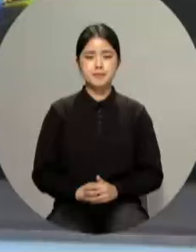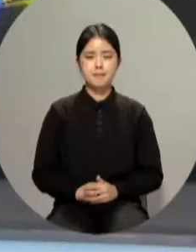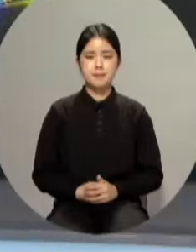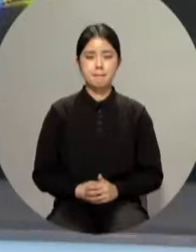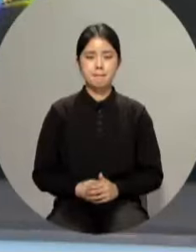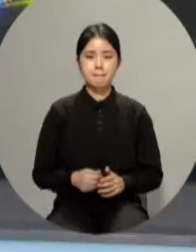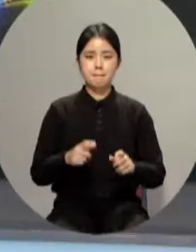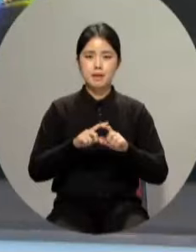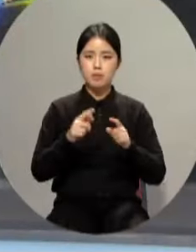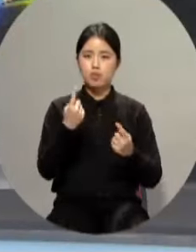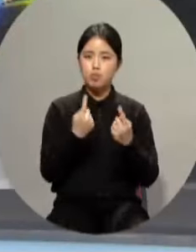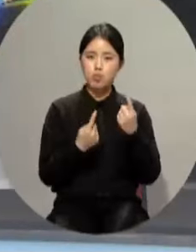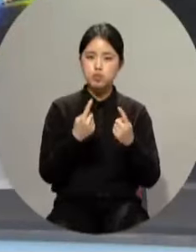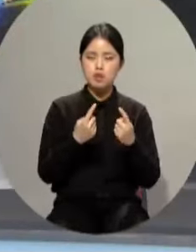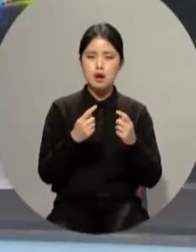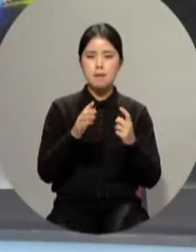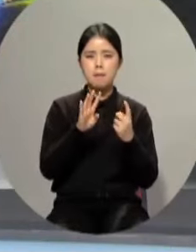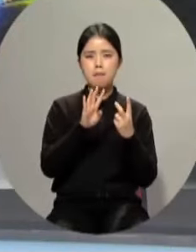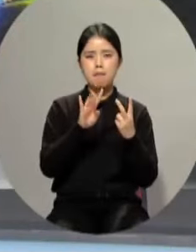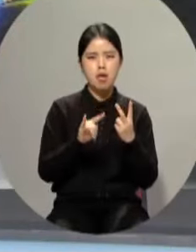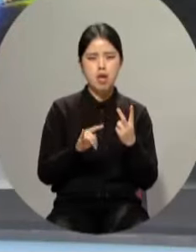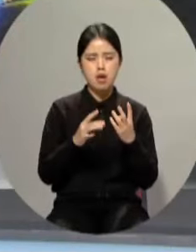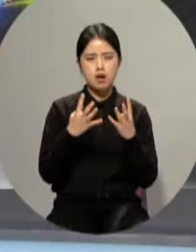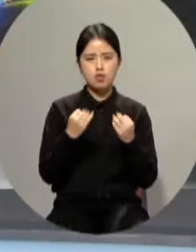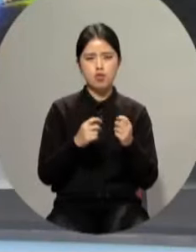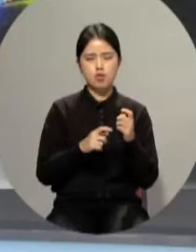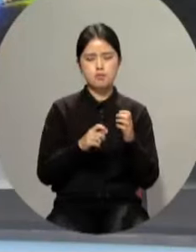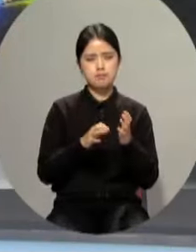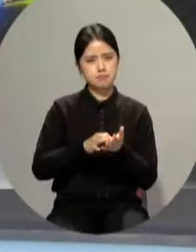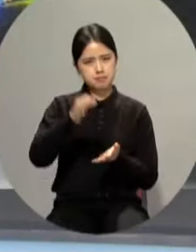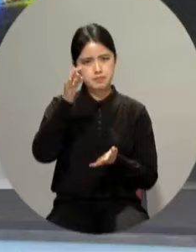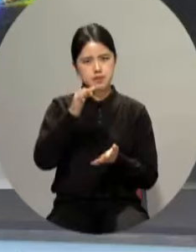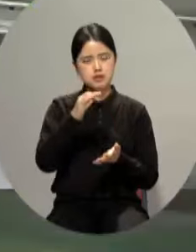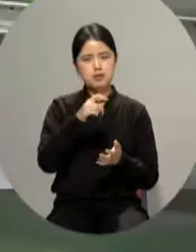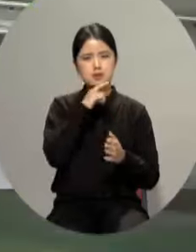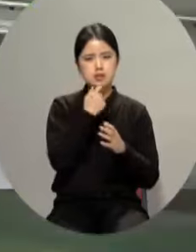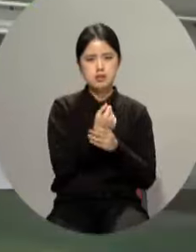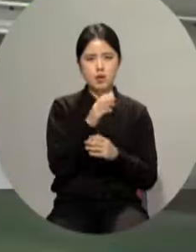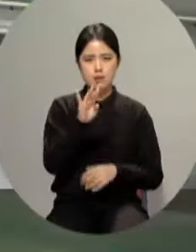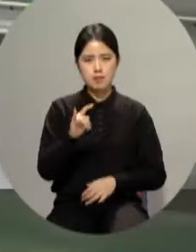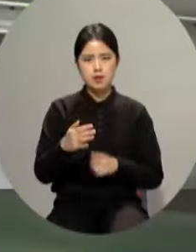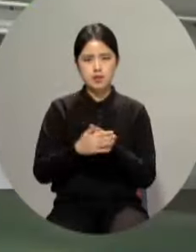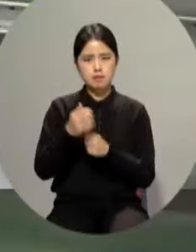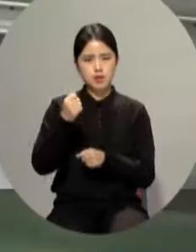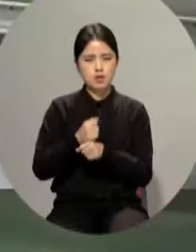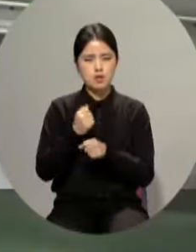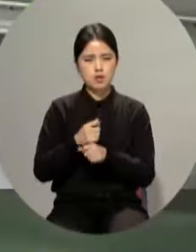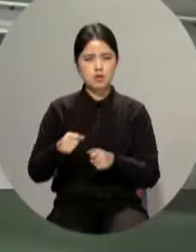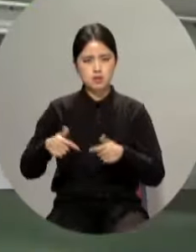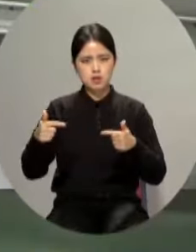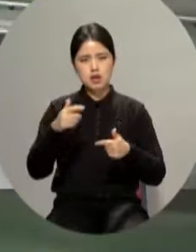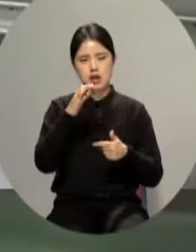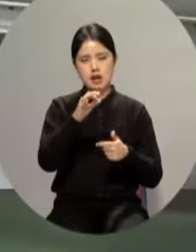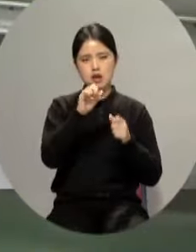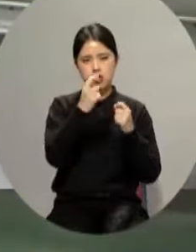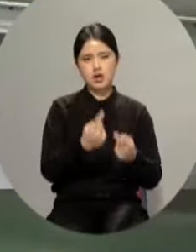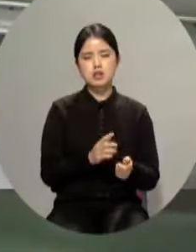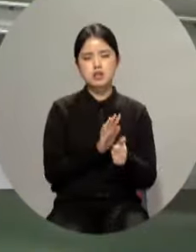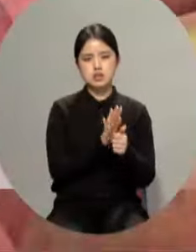작년보다 배 가까이 비싼 사과와 배 수급 안정을 위해 정부가 공급을 늘리고 가격 할인도 지원합니다.